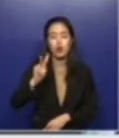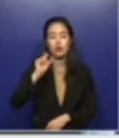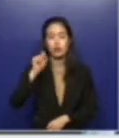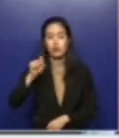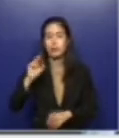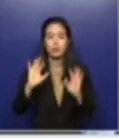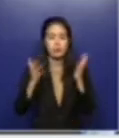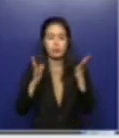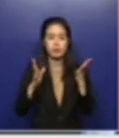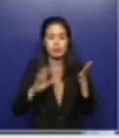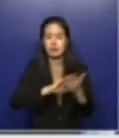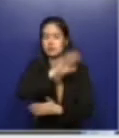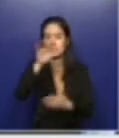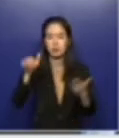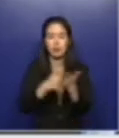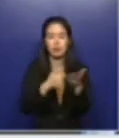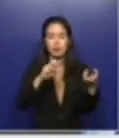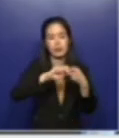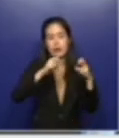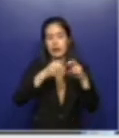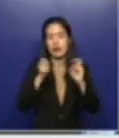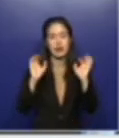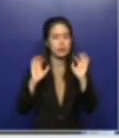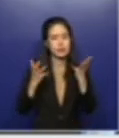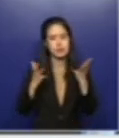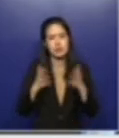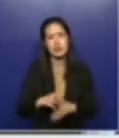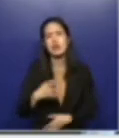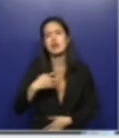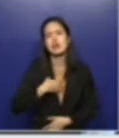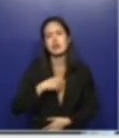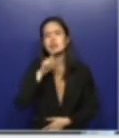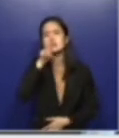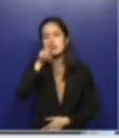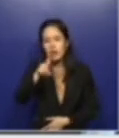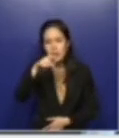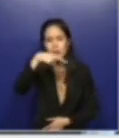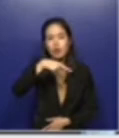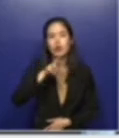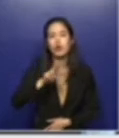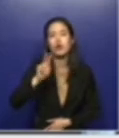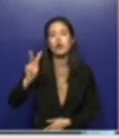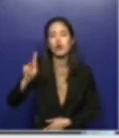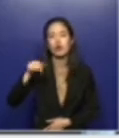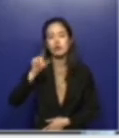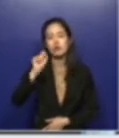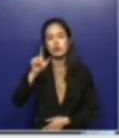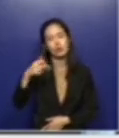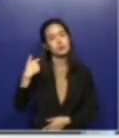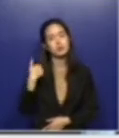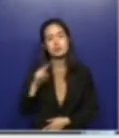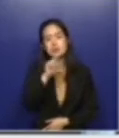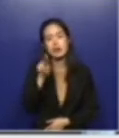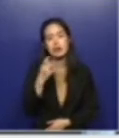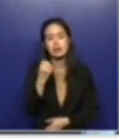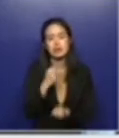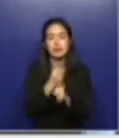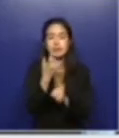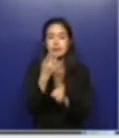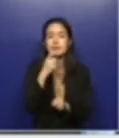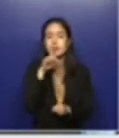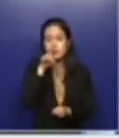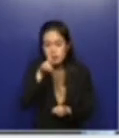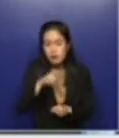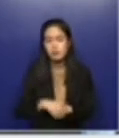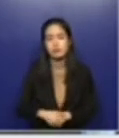ทุกอย่างจะไม่เกิดขึ้นท่านคงไว้ทำไมอันนี้เป็นตัวอย่างหนึ่งครับที่ใช้พ.ร.ก.ฉุกเฉินไปออกข้อกำหน